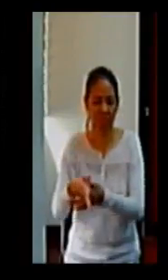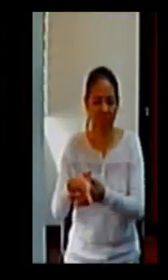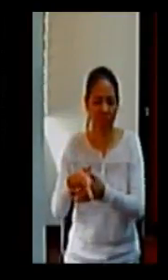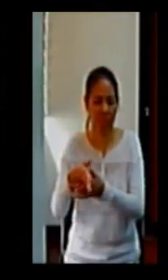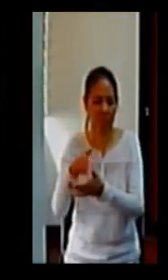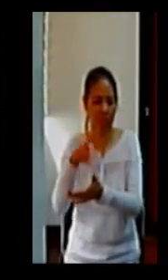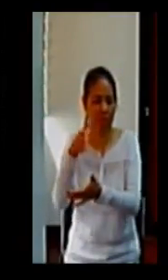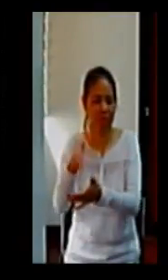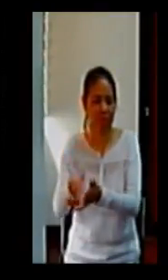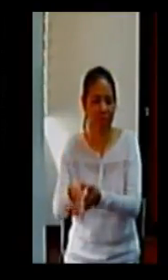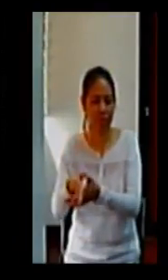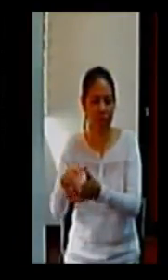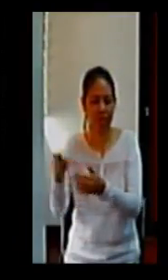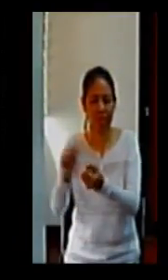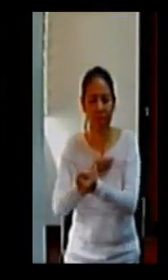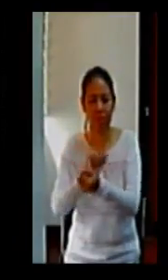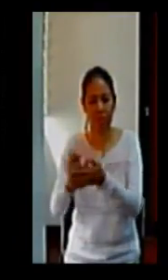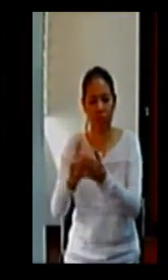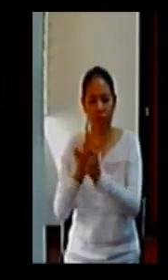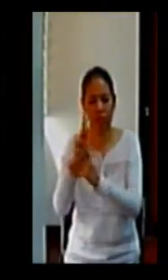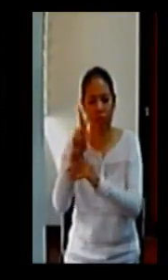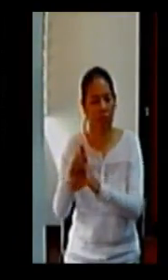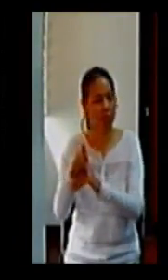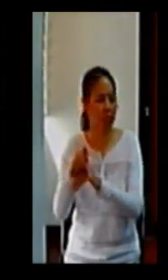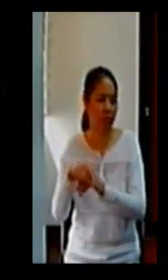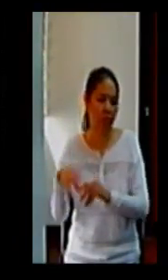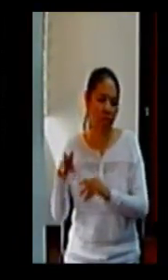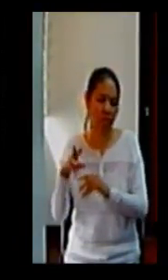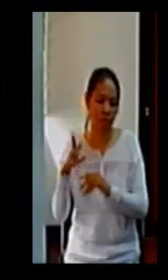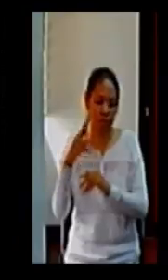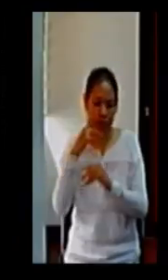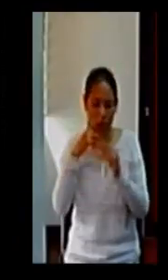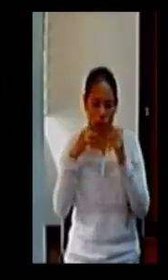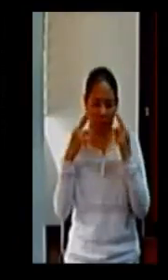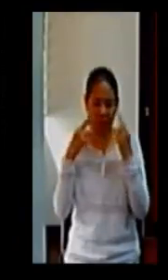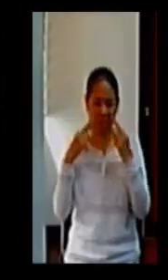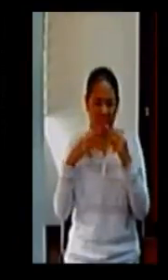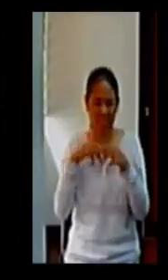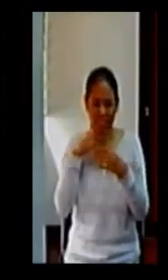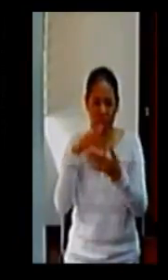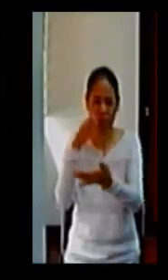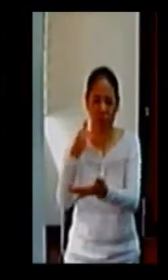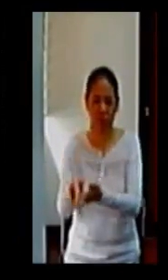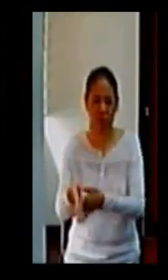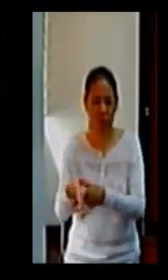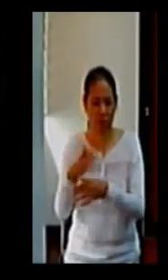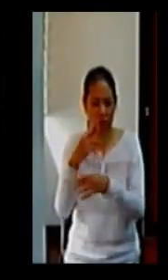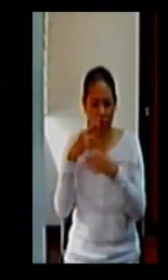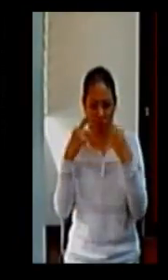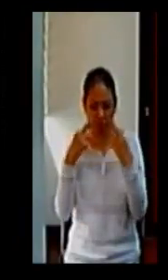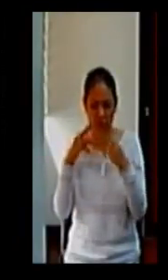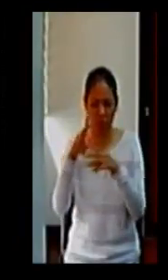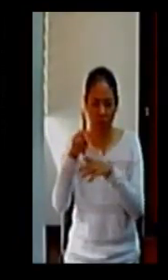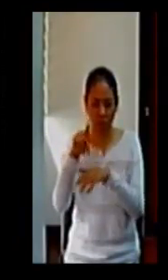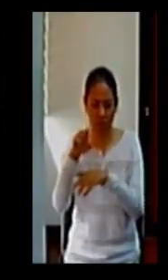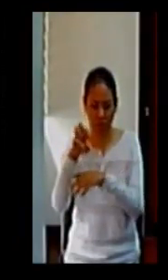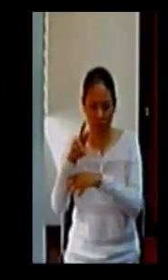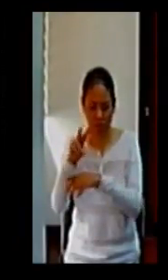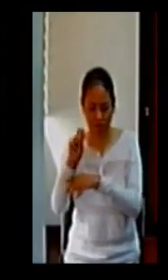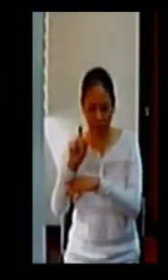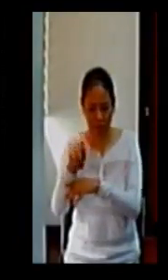na laging may tubig, hindi naman talaga pupunta doon yung, let us say, for example, yung mga pest. Kasi